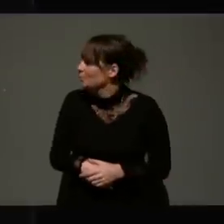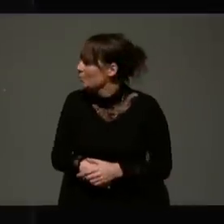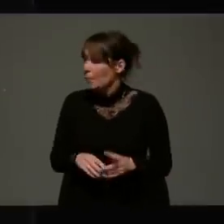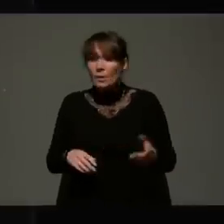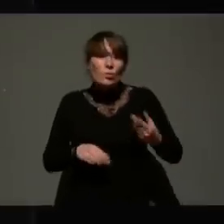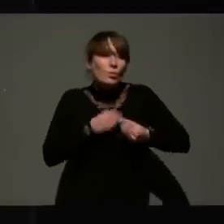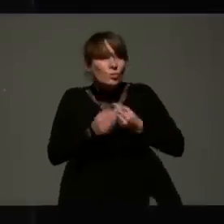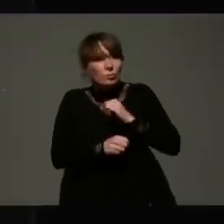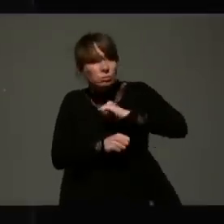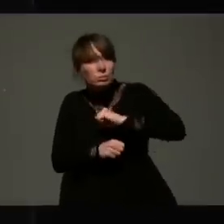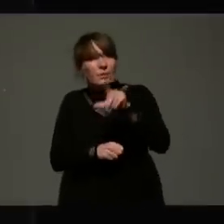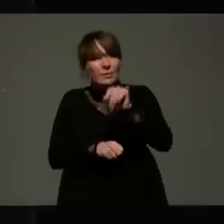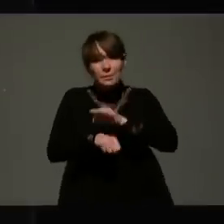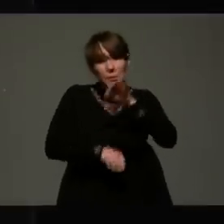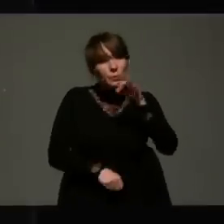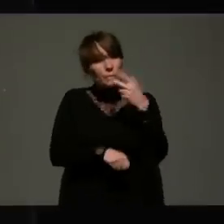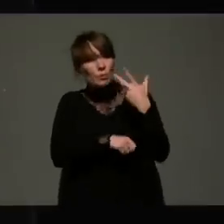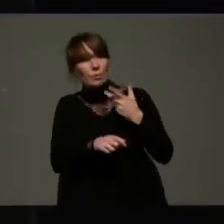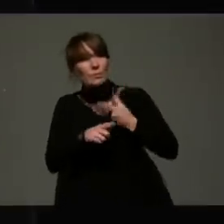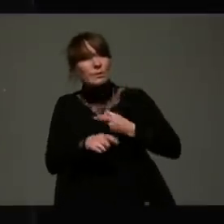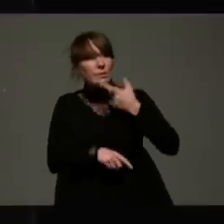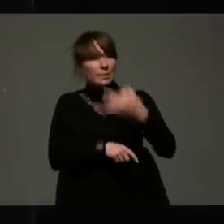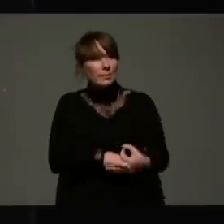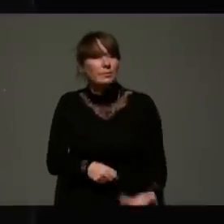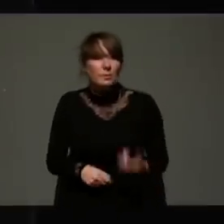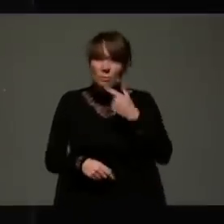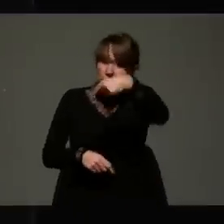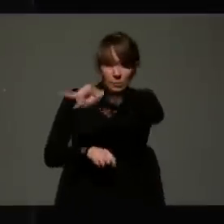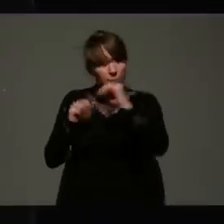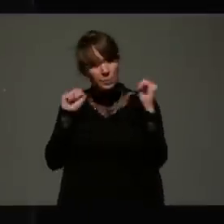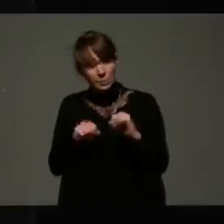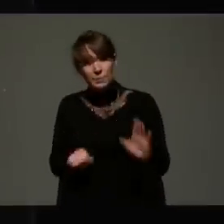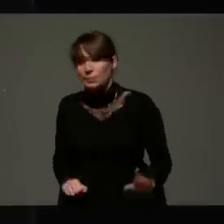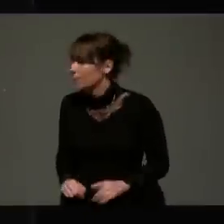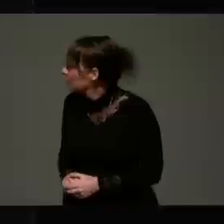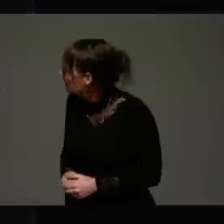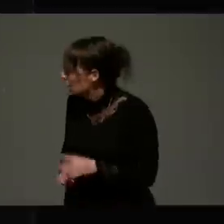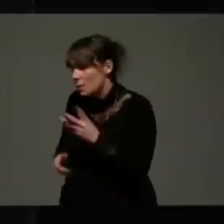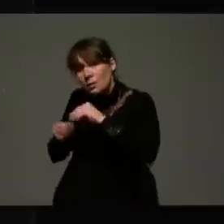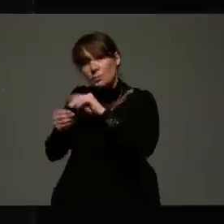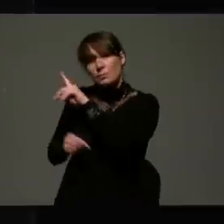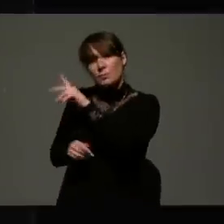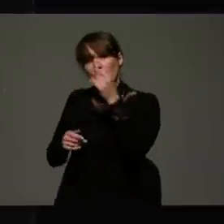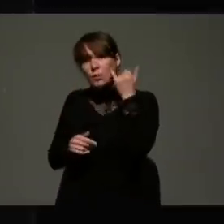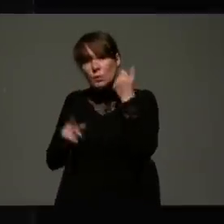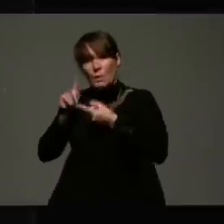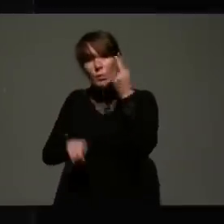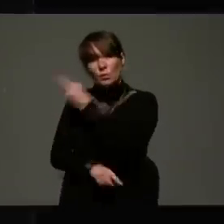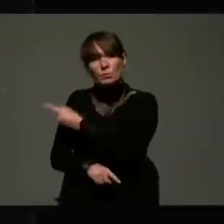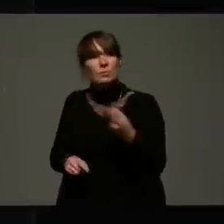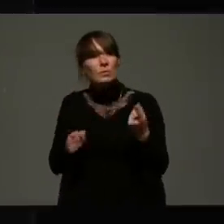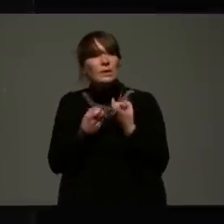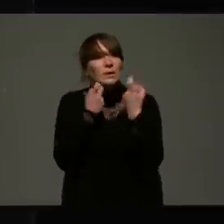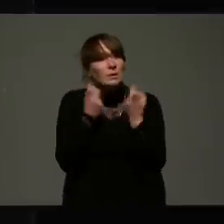par semaine. Ça veut dire que c'est valable pour tout le monde et que tout le monde peut faire ça. Et on rajoute, et je l'ai mis en jaune, c'est important, des exercices de